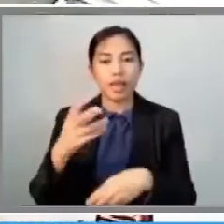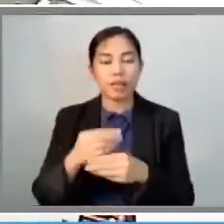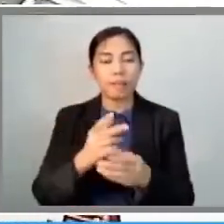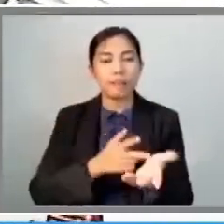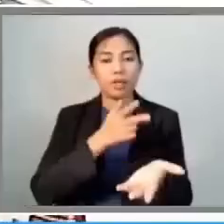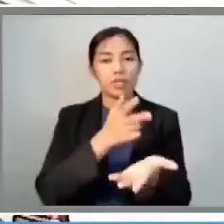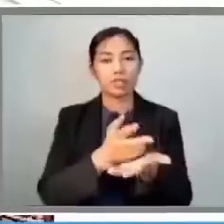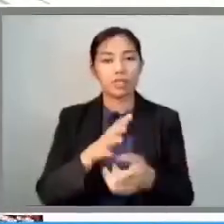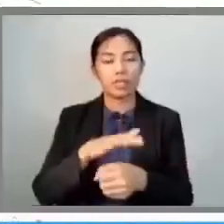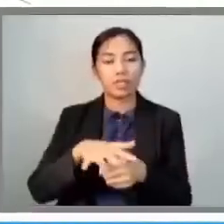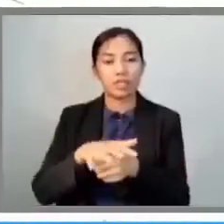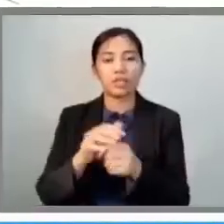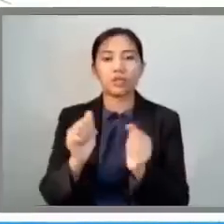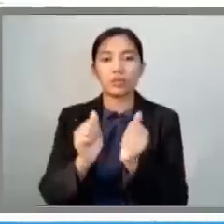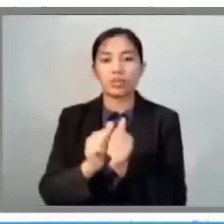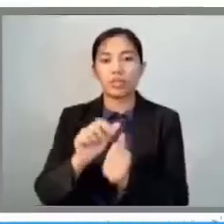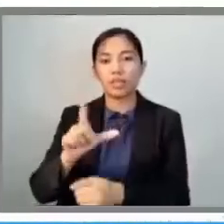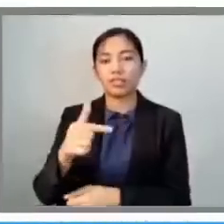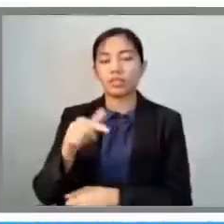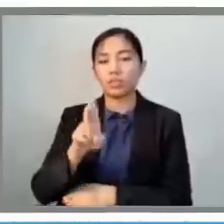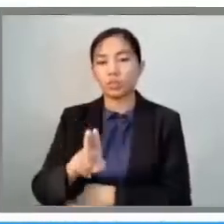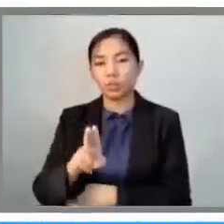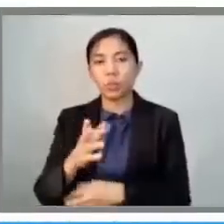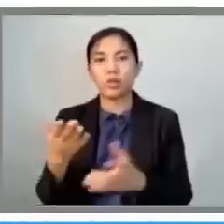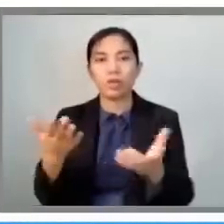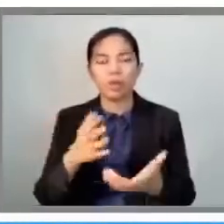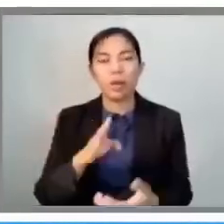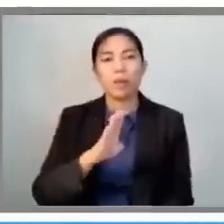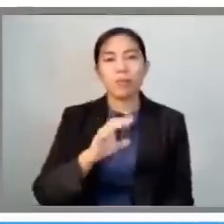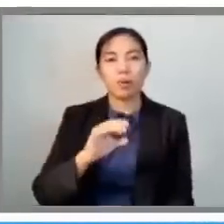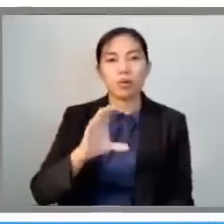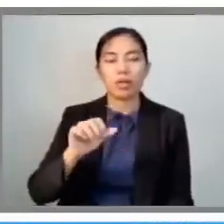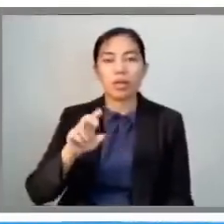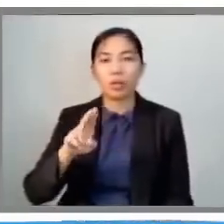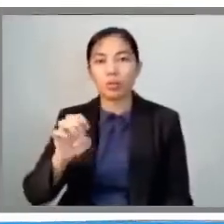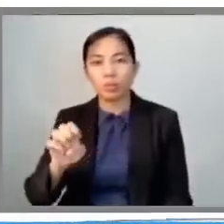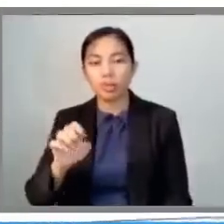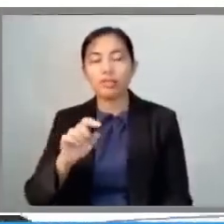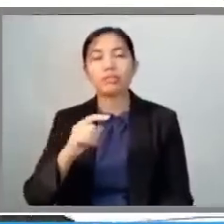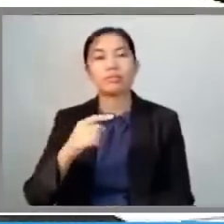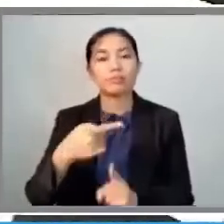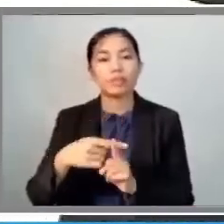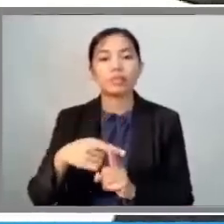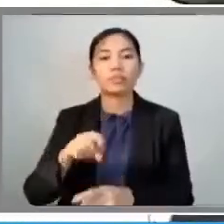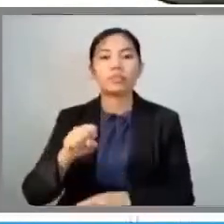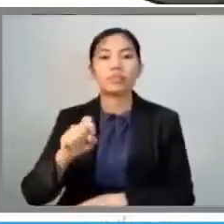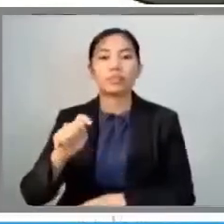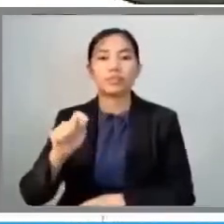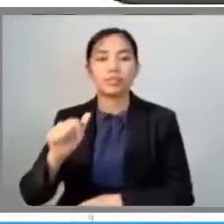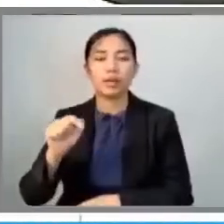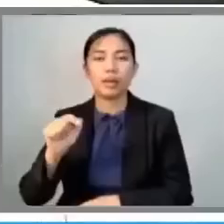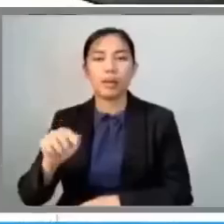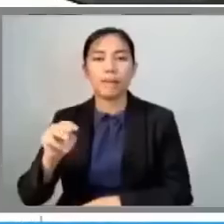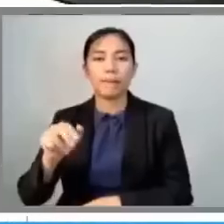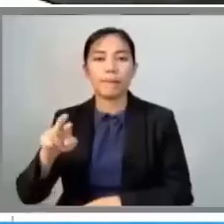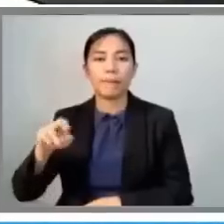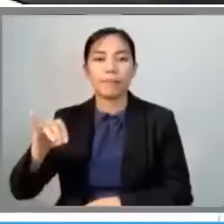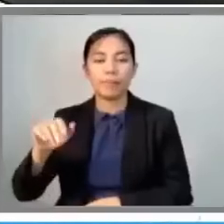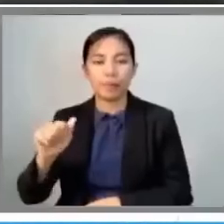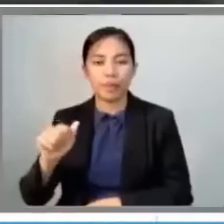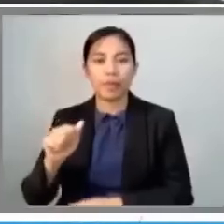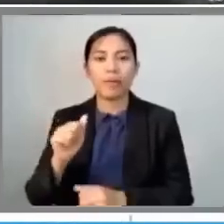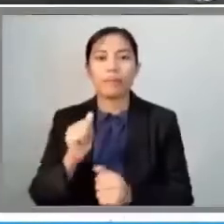lgus ng bocawe at saka Sta Maria dito po sa may bocawe bypass Road at saka yyung sa Sta Maria bypass Road so ah